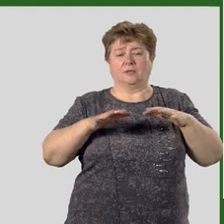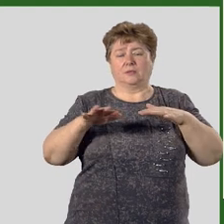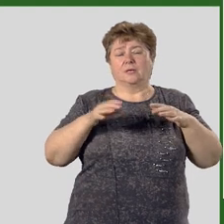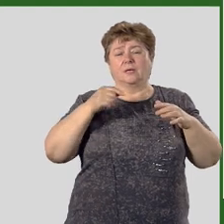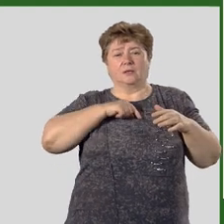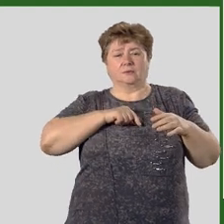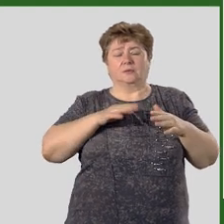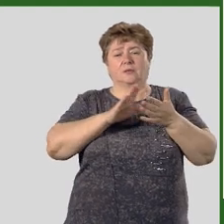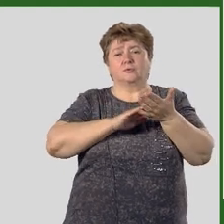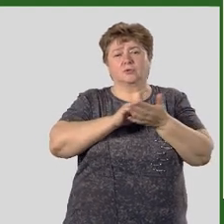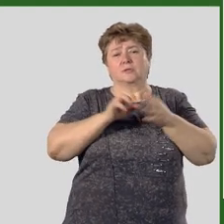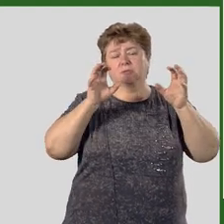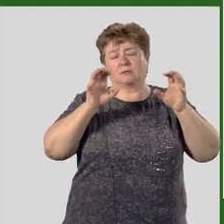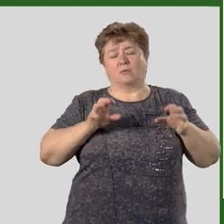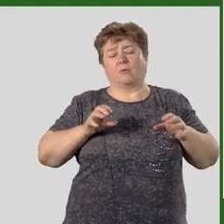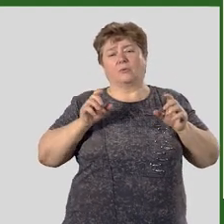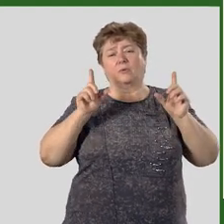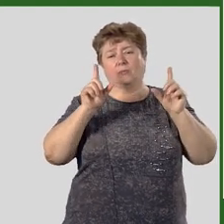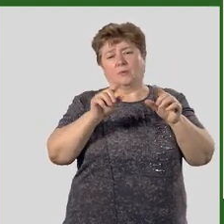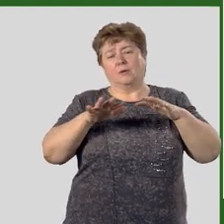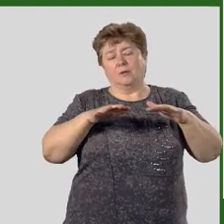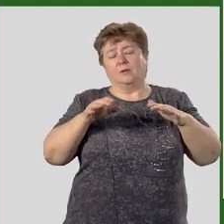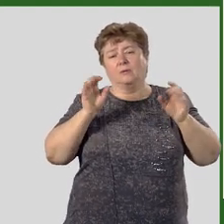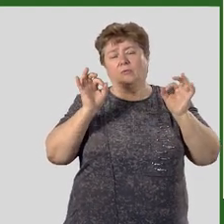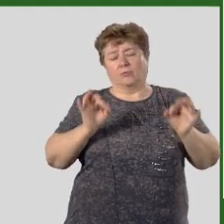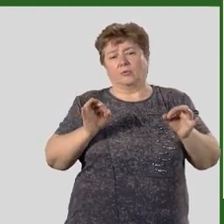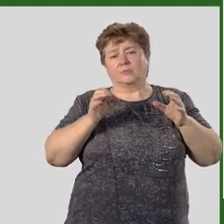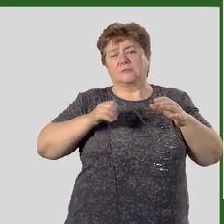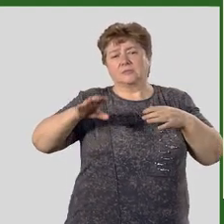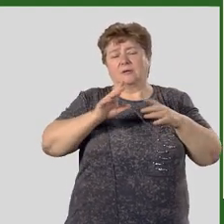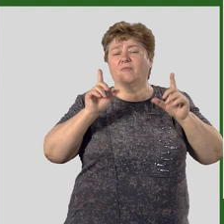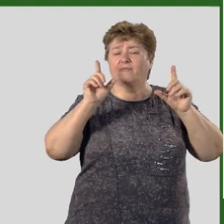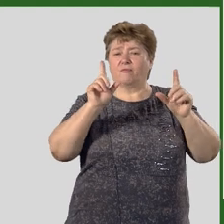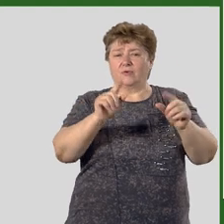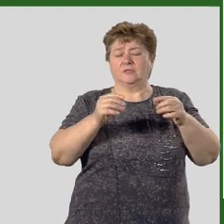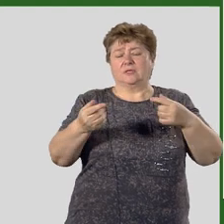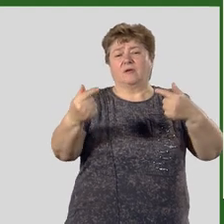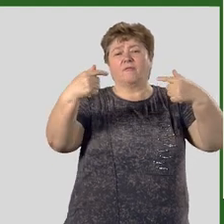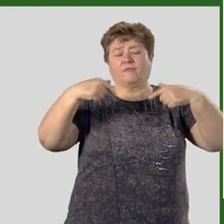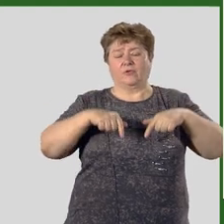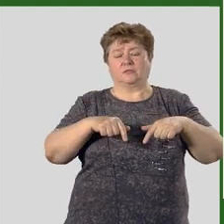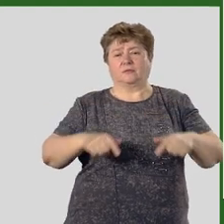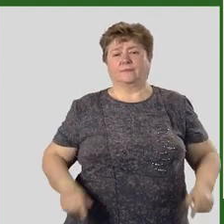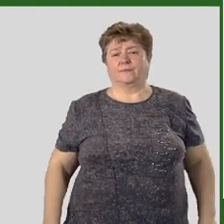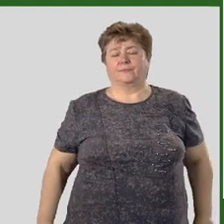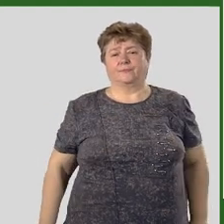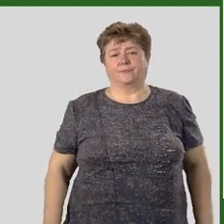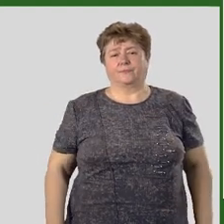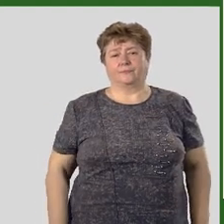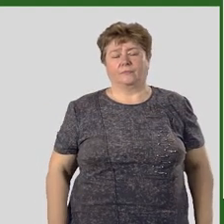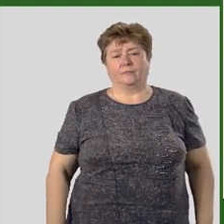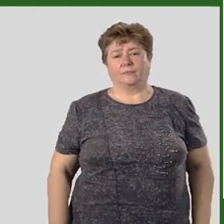характеризуется нарушением законных миграционных норм страны выезда и въезда.